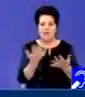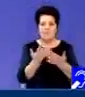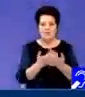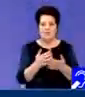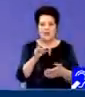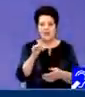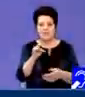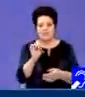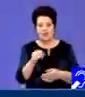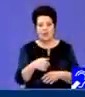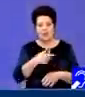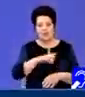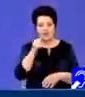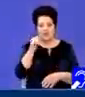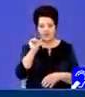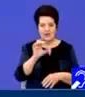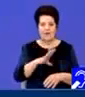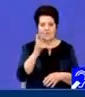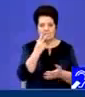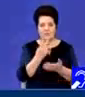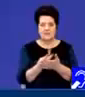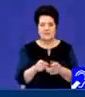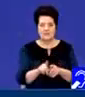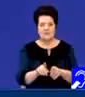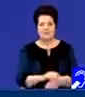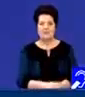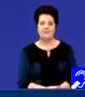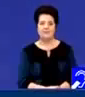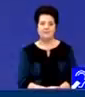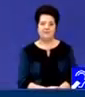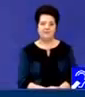a fost și el reprezentat pe o barcă alegorică.